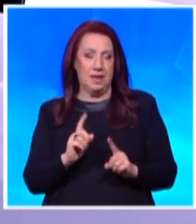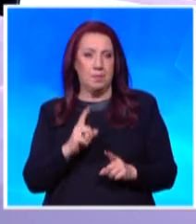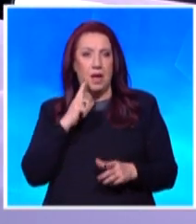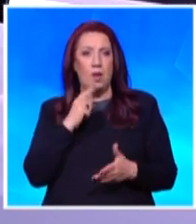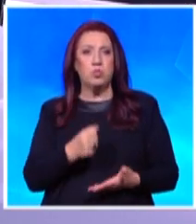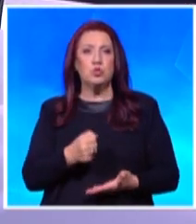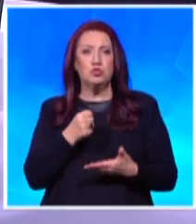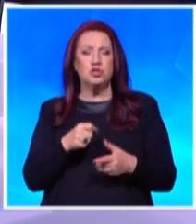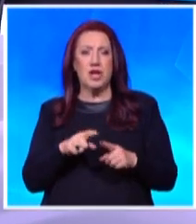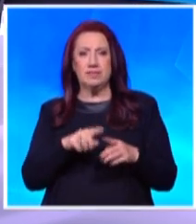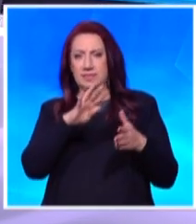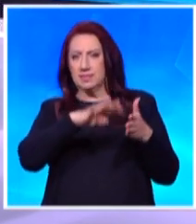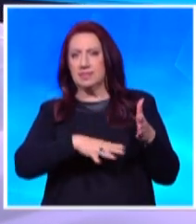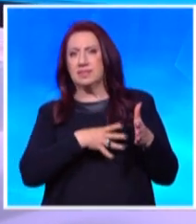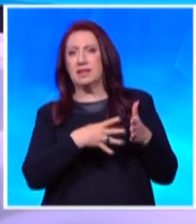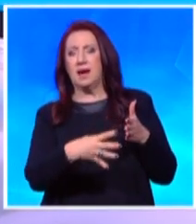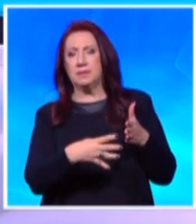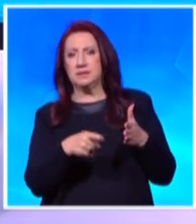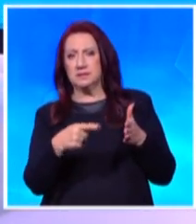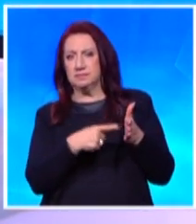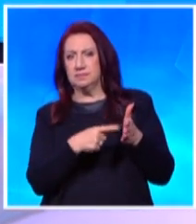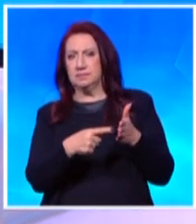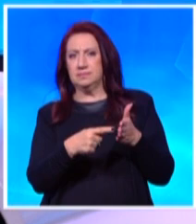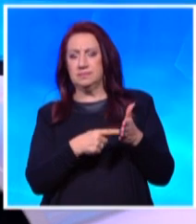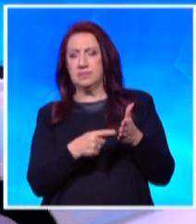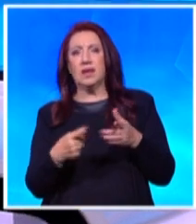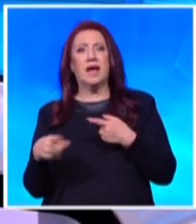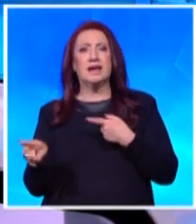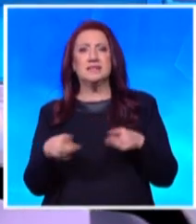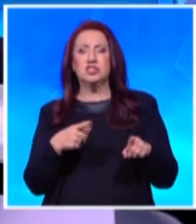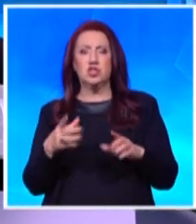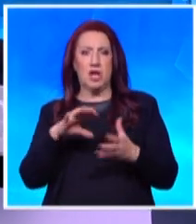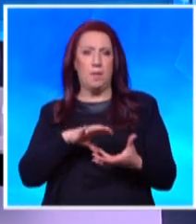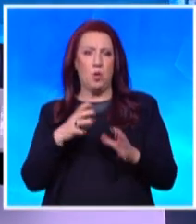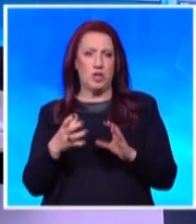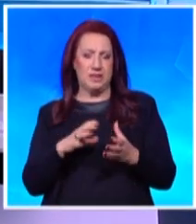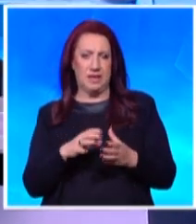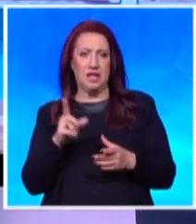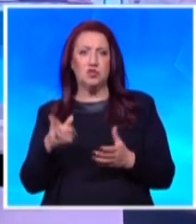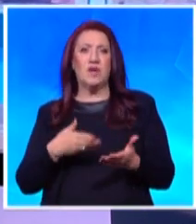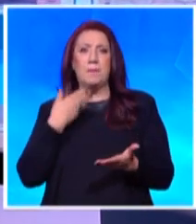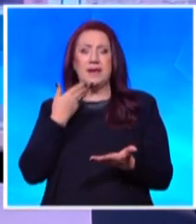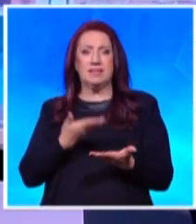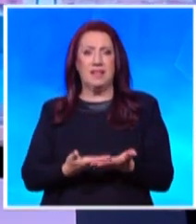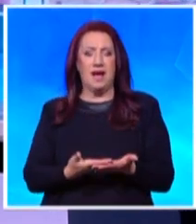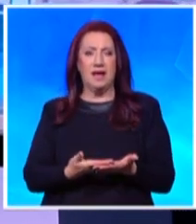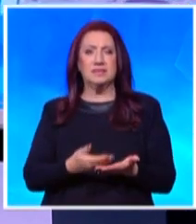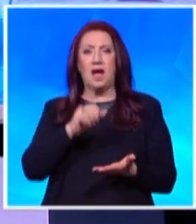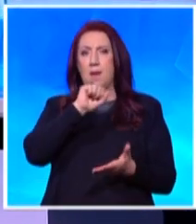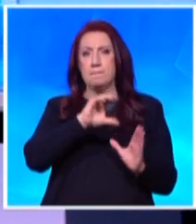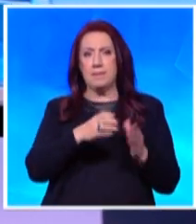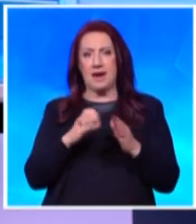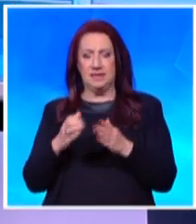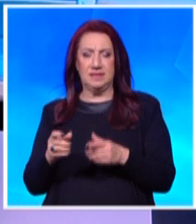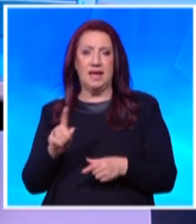измерител на различни политики, които трябва да бъдат предложени от политическите партии. Не от финансовия министър, подчертавам. Той не е човека, който еднолично може да